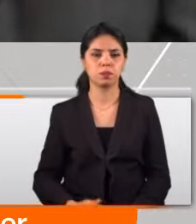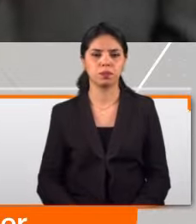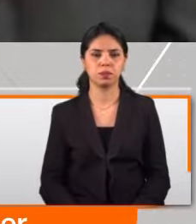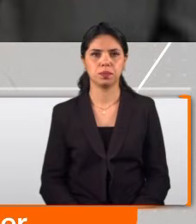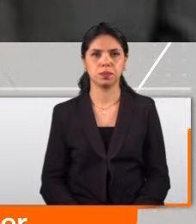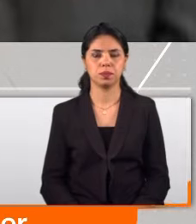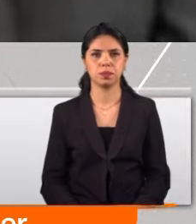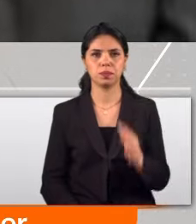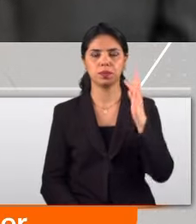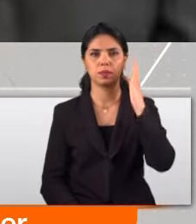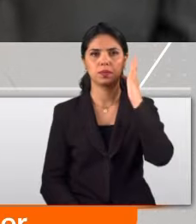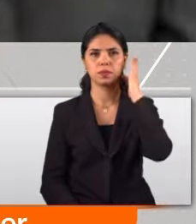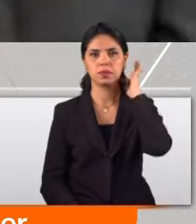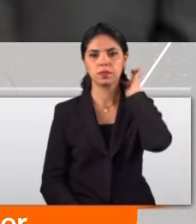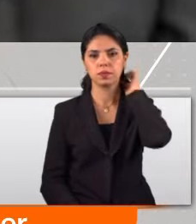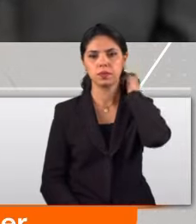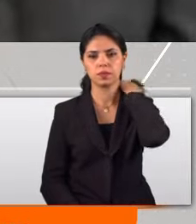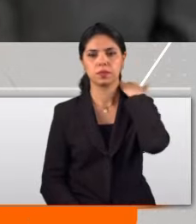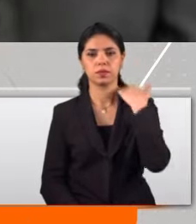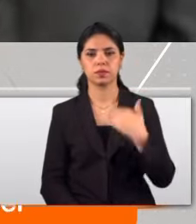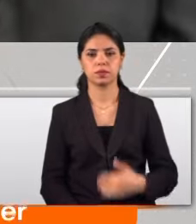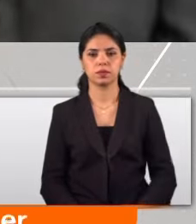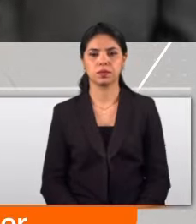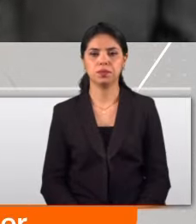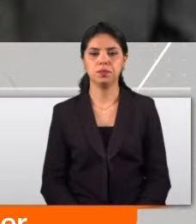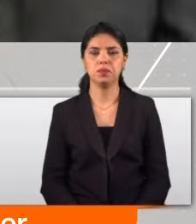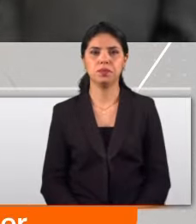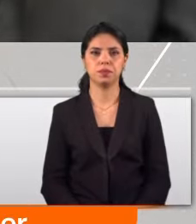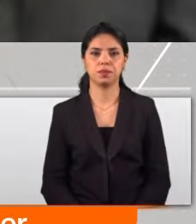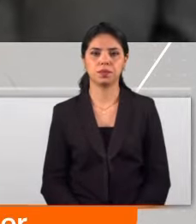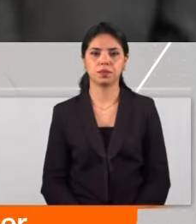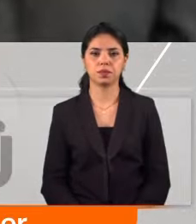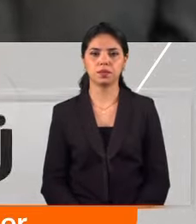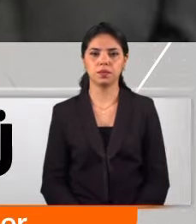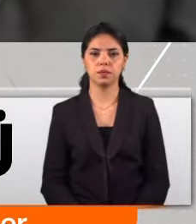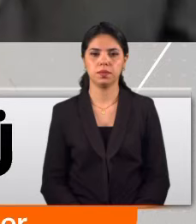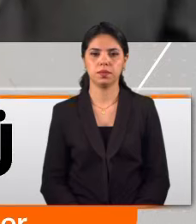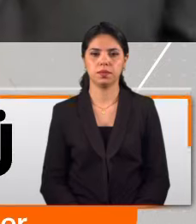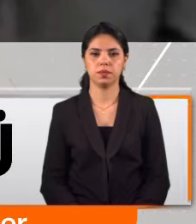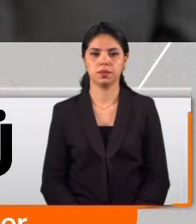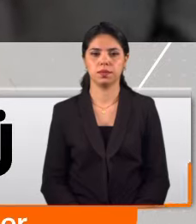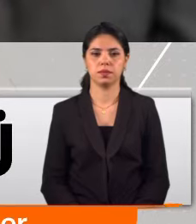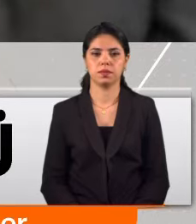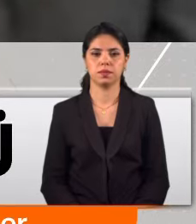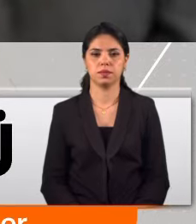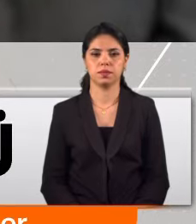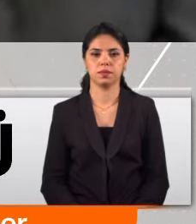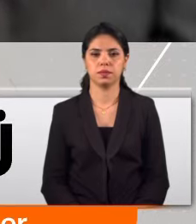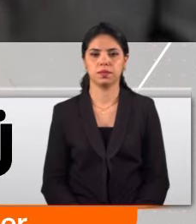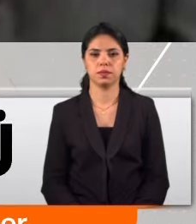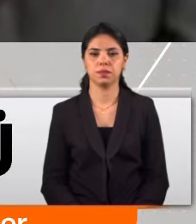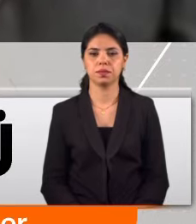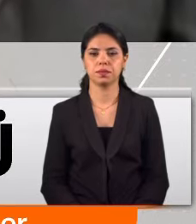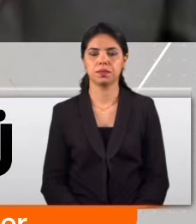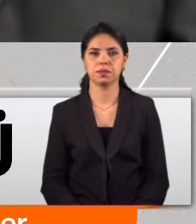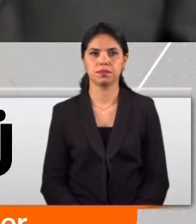biyolojik baba tespitini yapacak olan en yetkili kurum. Altında 4-5 tane bilim